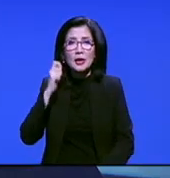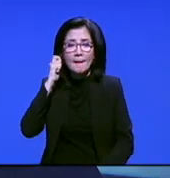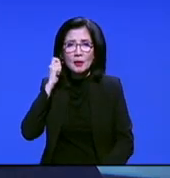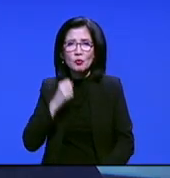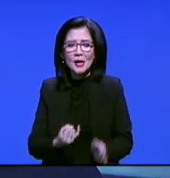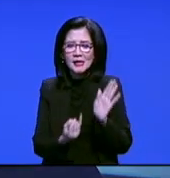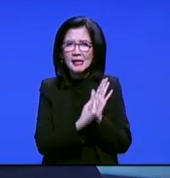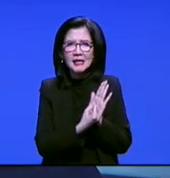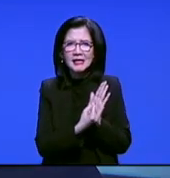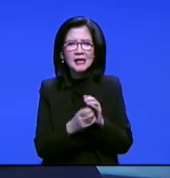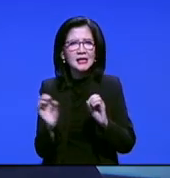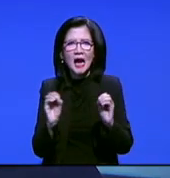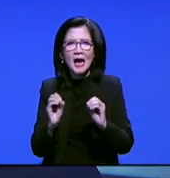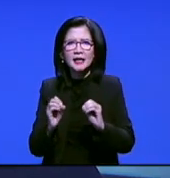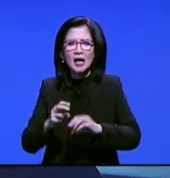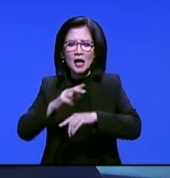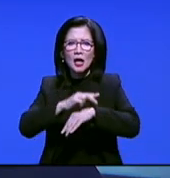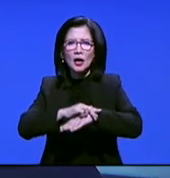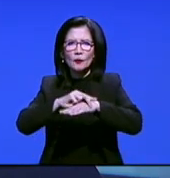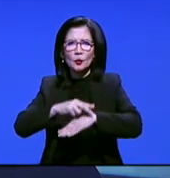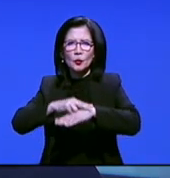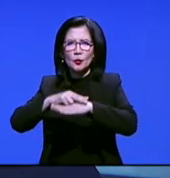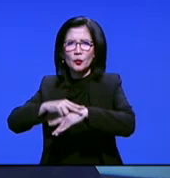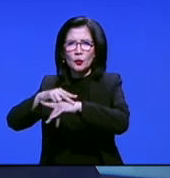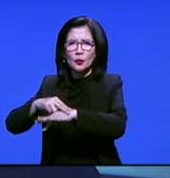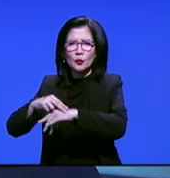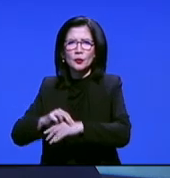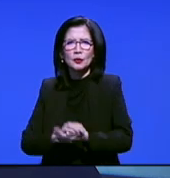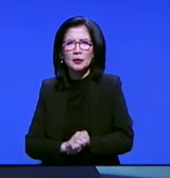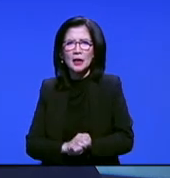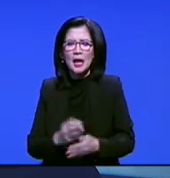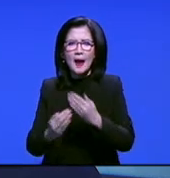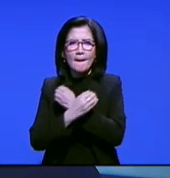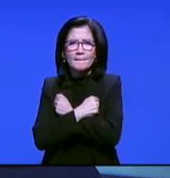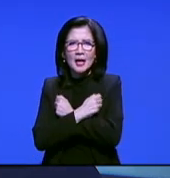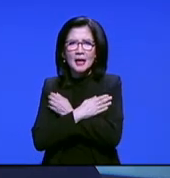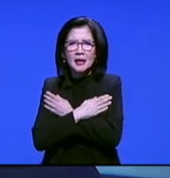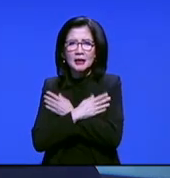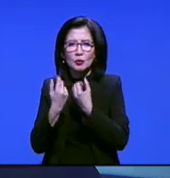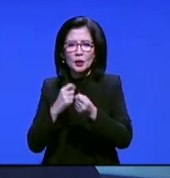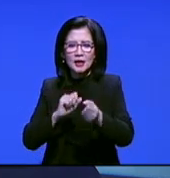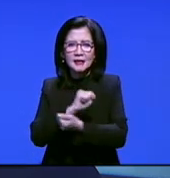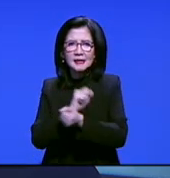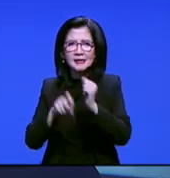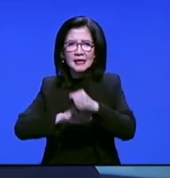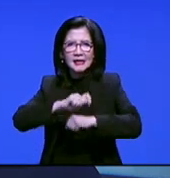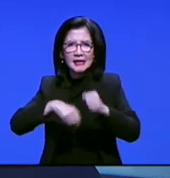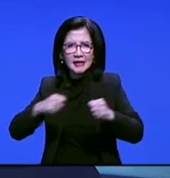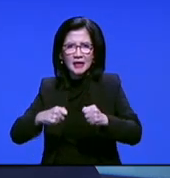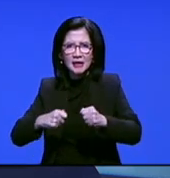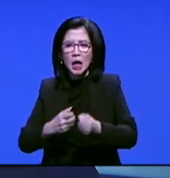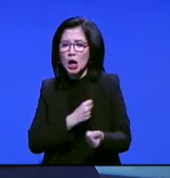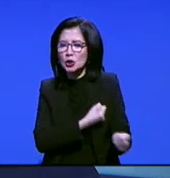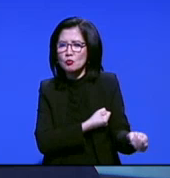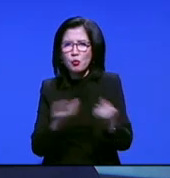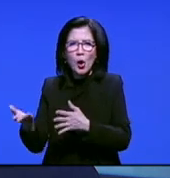Tanpa identitas ditemukan mengapung di perairan Lekok, Kabupaten Pasuruan. Mayat ditemukan dalam keadaan terikat, diduga korban sengaja dibuang di